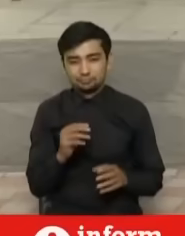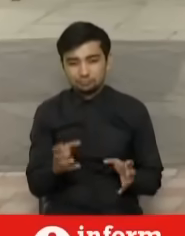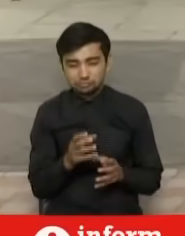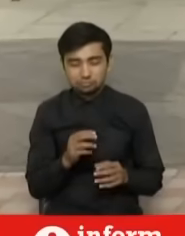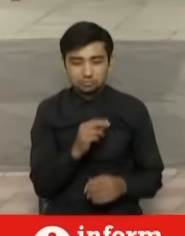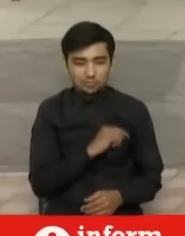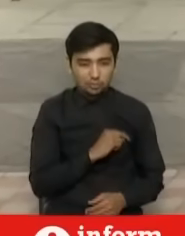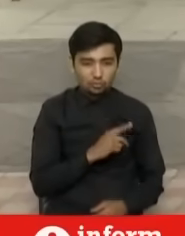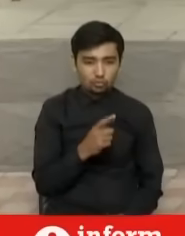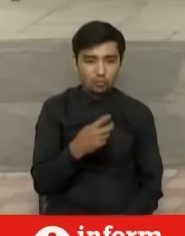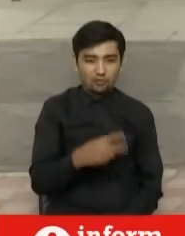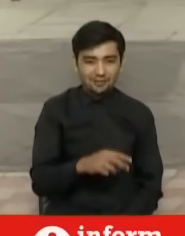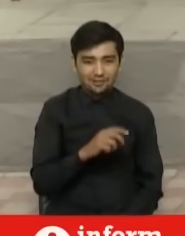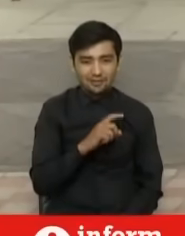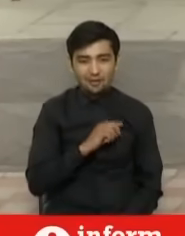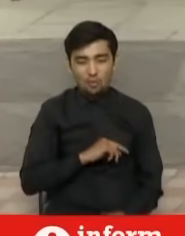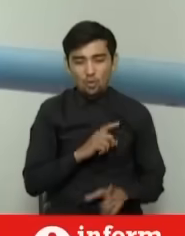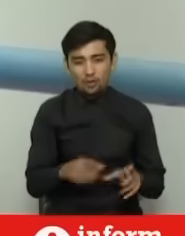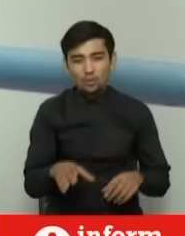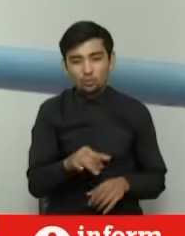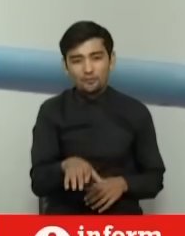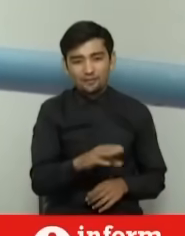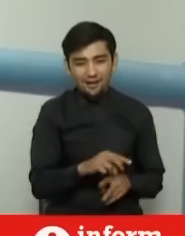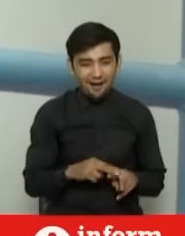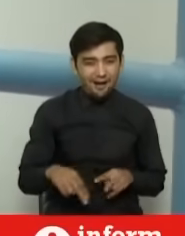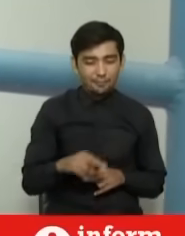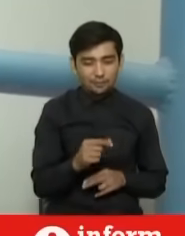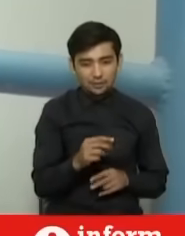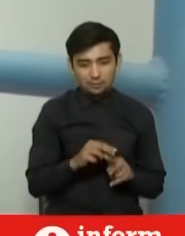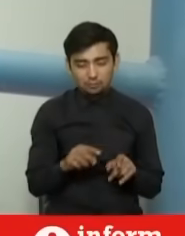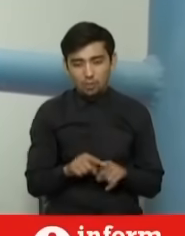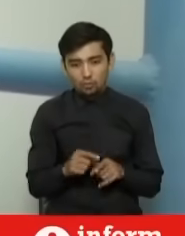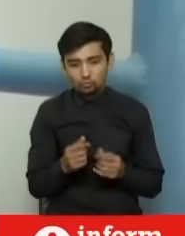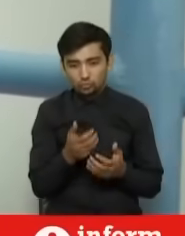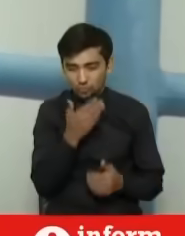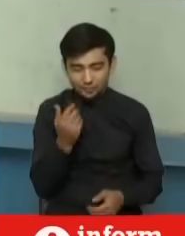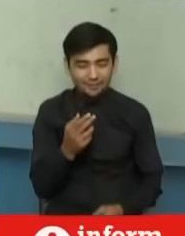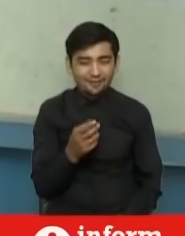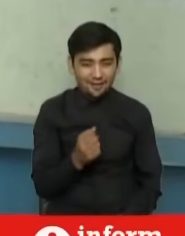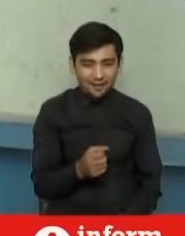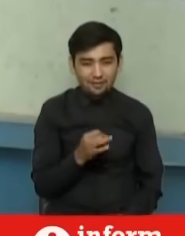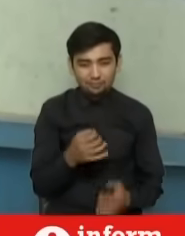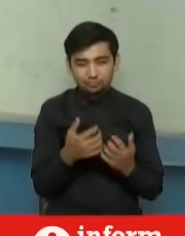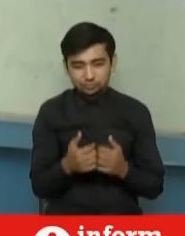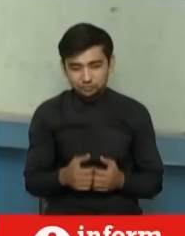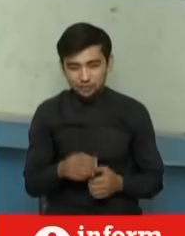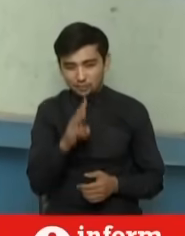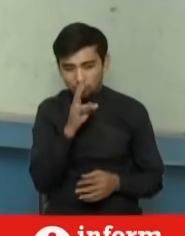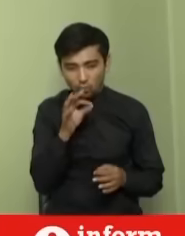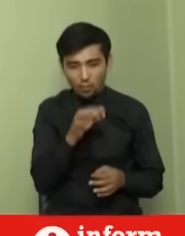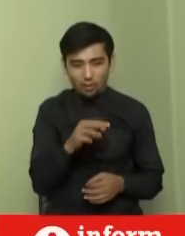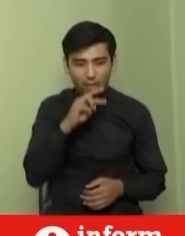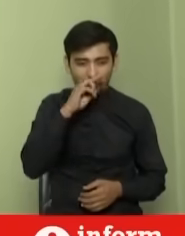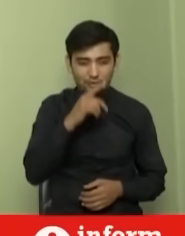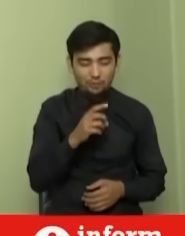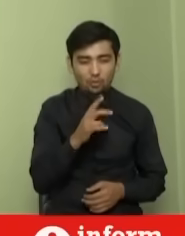жүрген 120-дан астам маман бар екен. Алайда олардың барлығы бірдей қаражат алмады деген сөз емес. Айлық жалақы есептеу бағдарламасынан шыққан ақаудың кесірінен